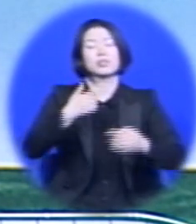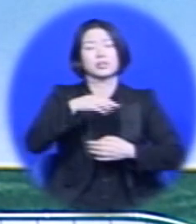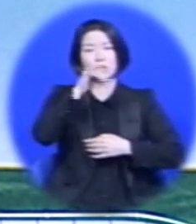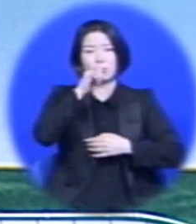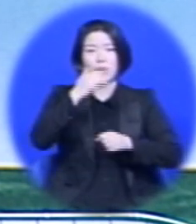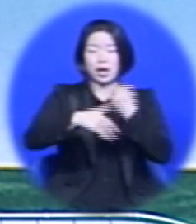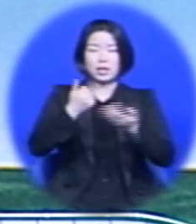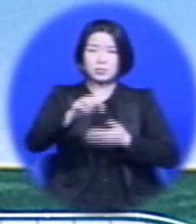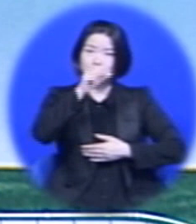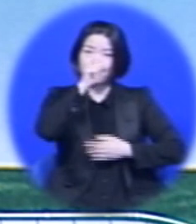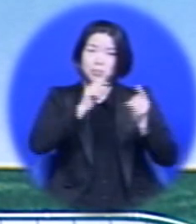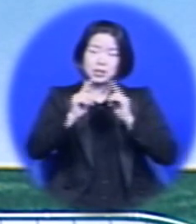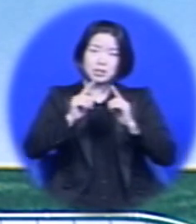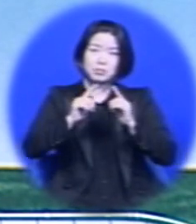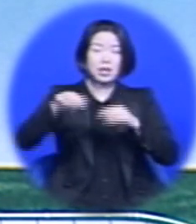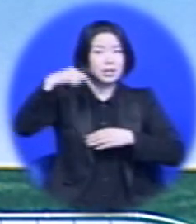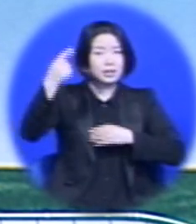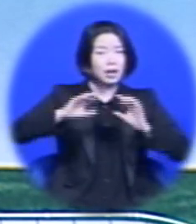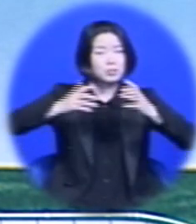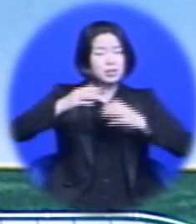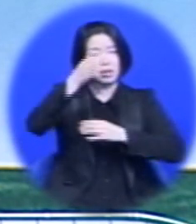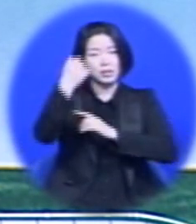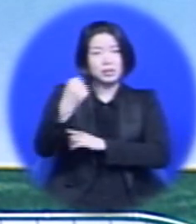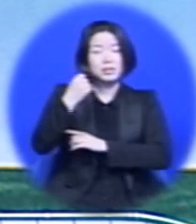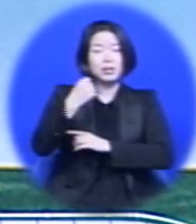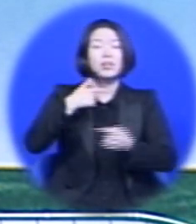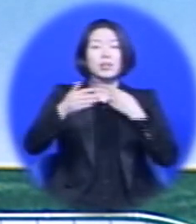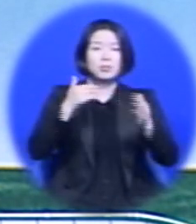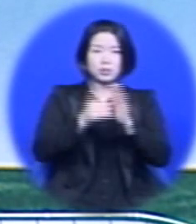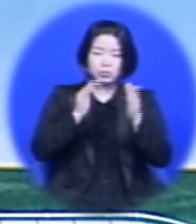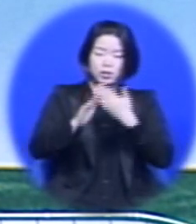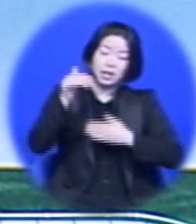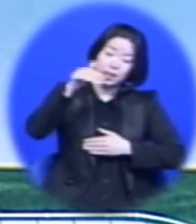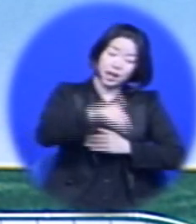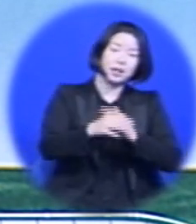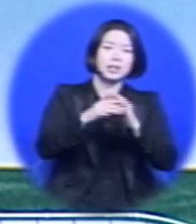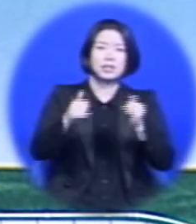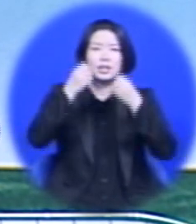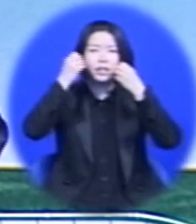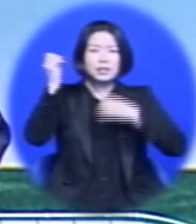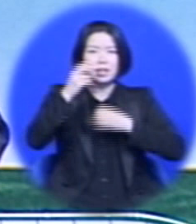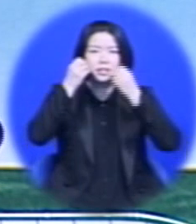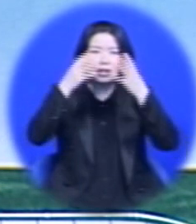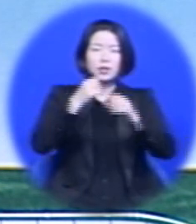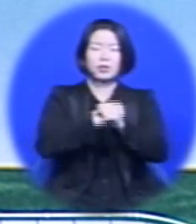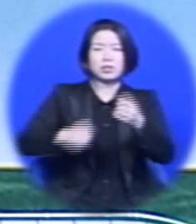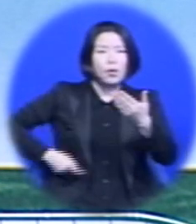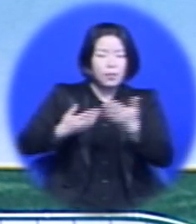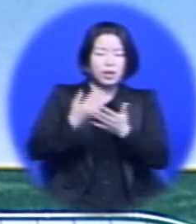말씀과 내세의 능력을 맛보고도 타락한 자들은 다시 새롭게 하여 회개하게 할 수